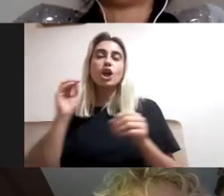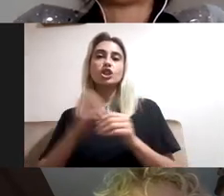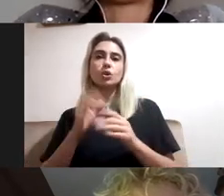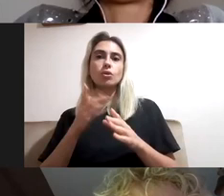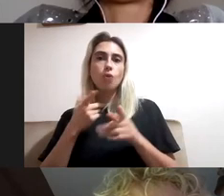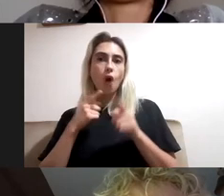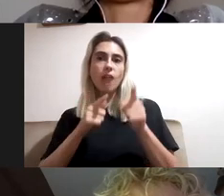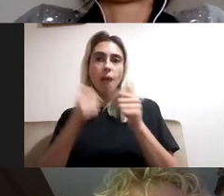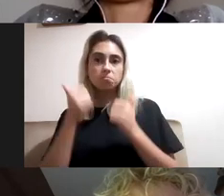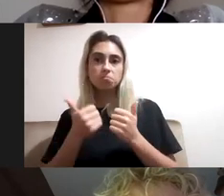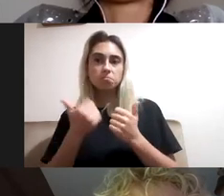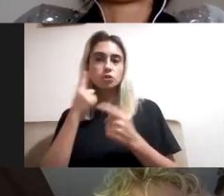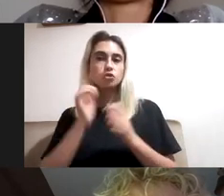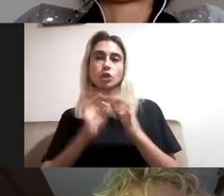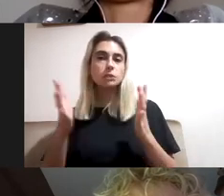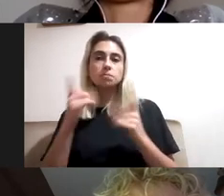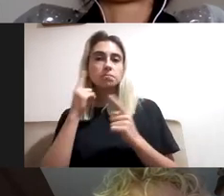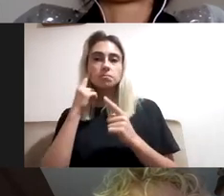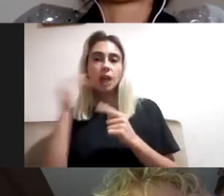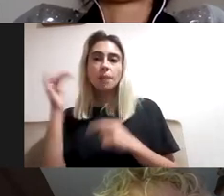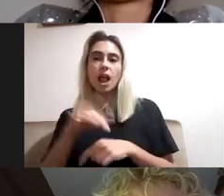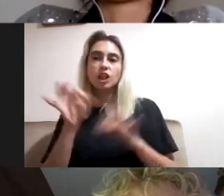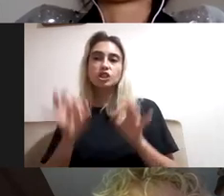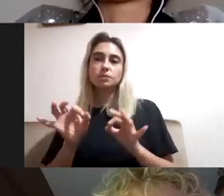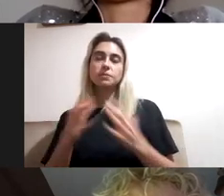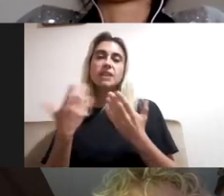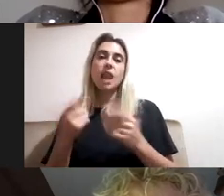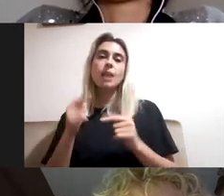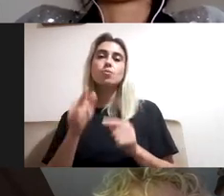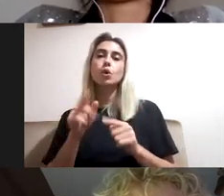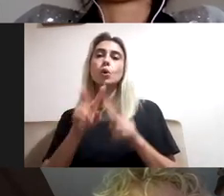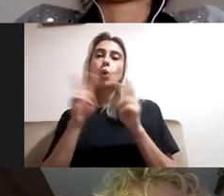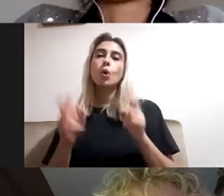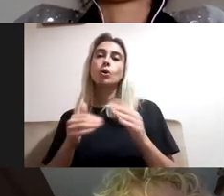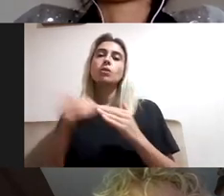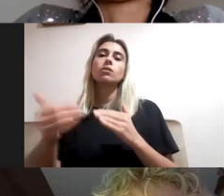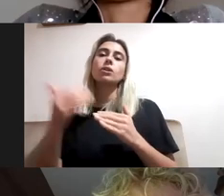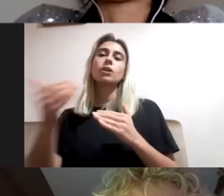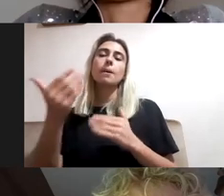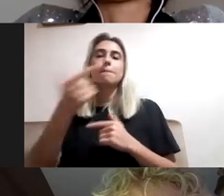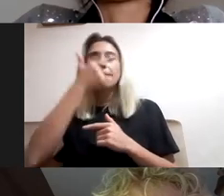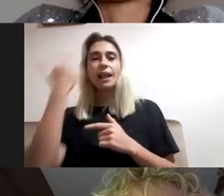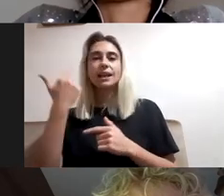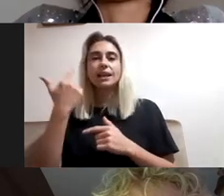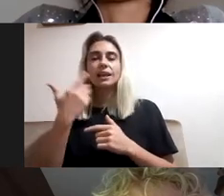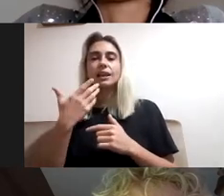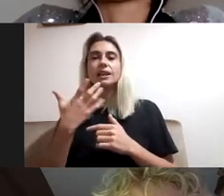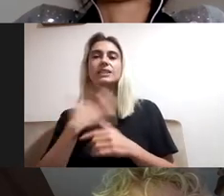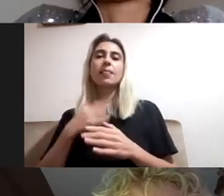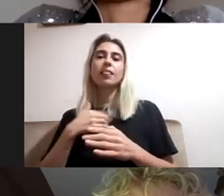miyiz acaba çözümü? Şimdi aklıma geldi yani. Var olan yani bu var. Konuyu uzatacak belki istemeden, evet, dahil